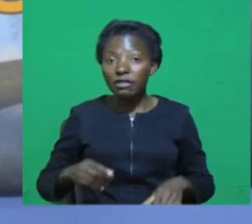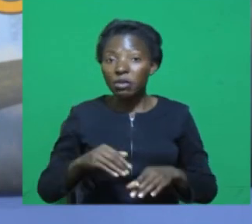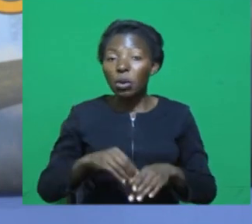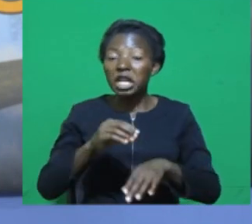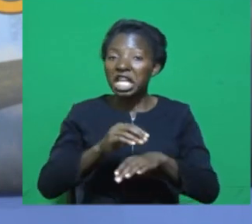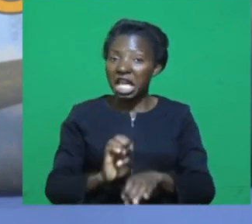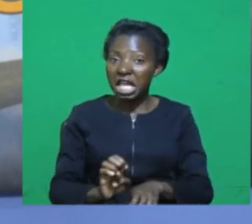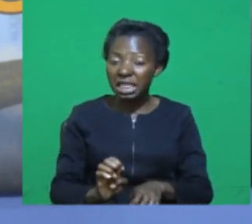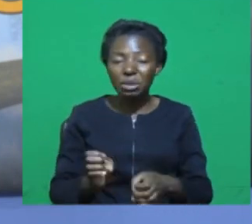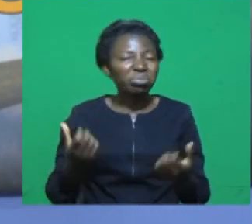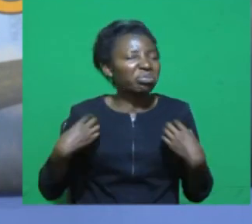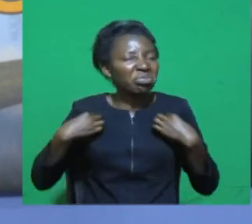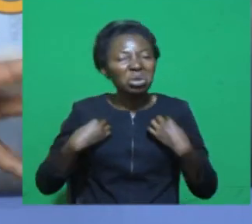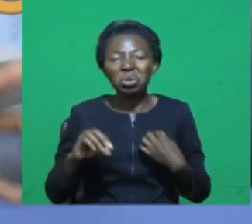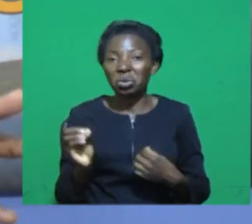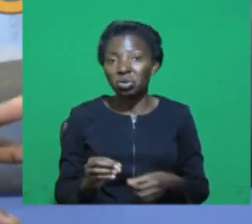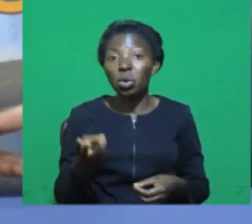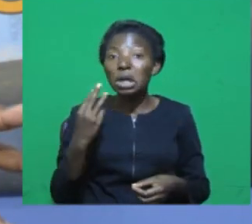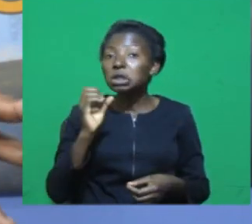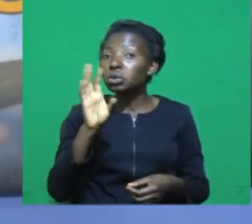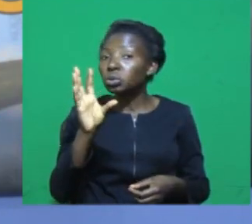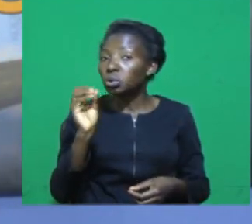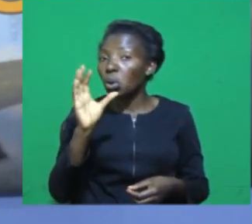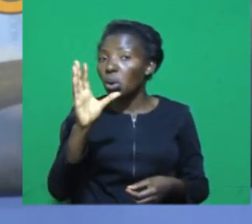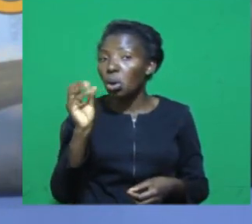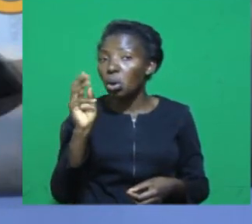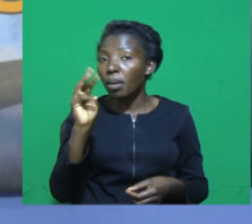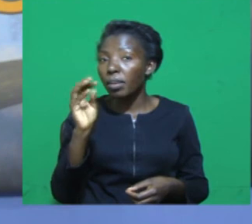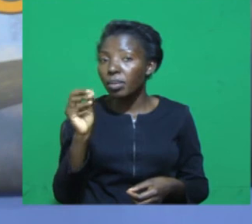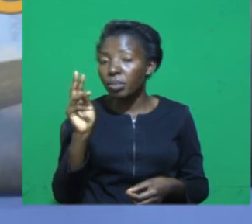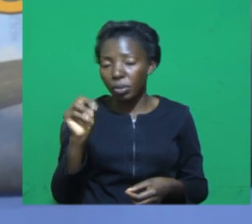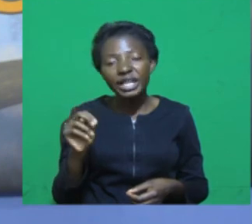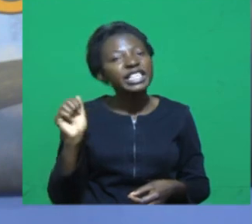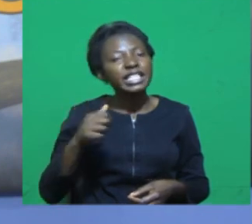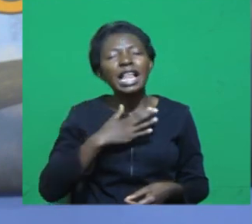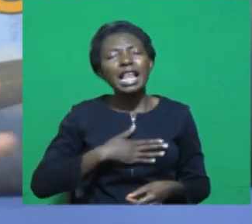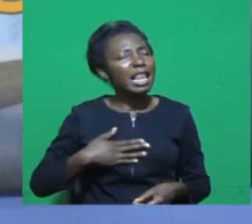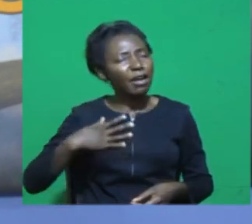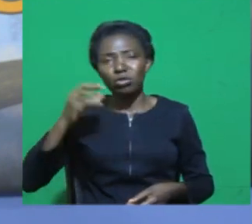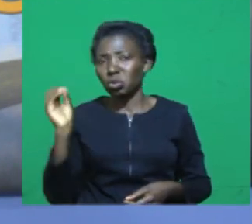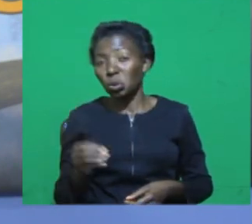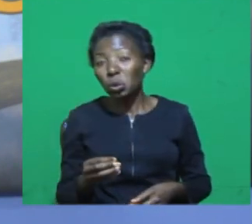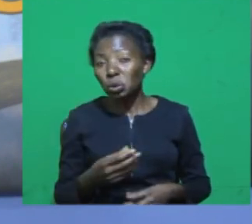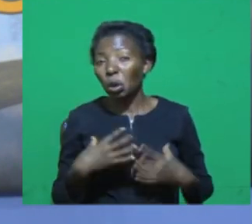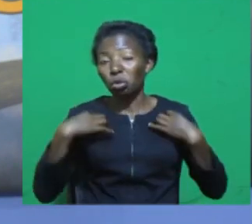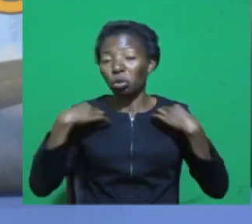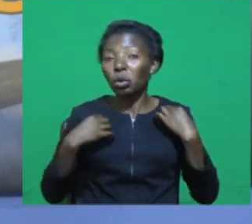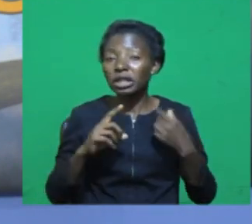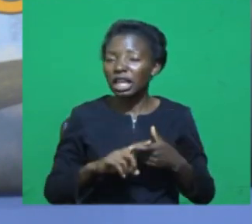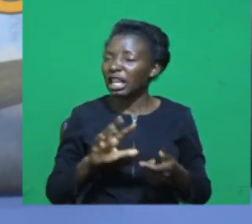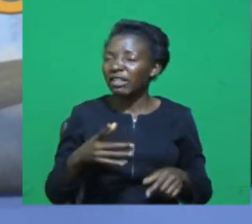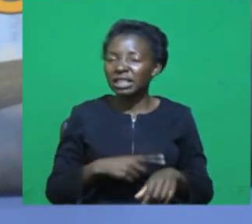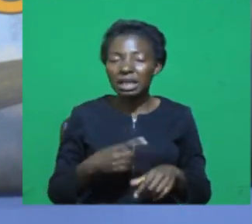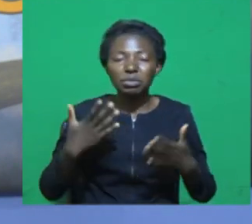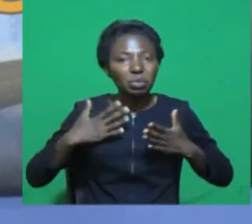ndiSolomon. But riri kunzi hanzi Solomon nekuda zvakanaka kwake ikoko nekudresa kwakanaka